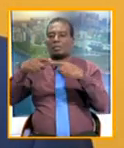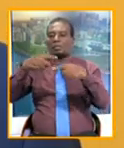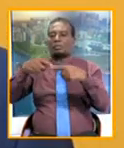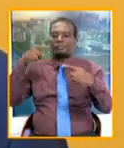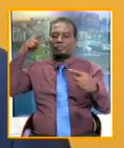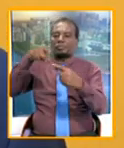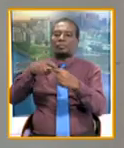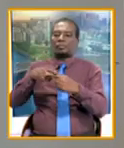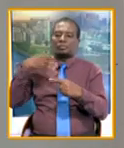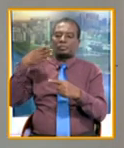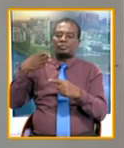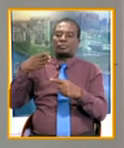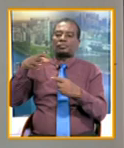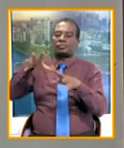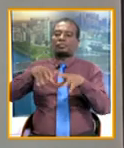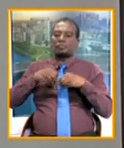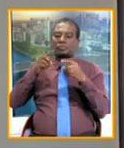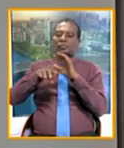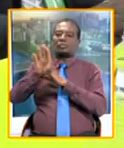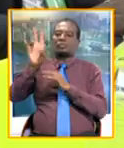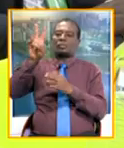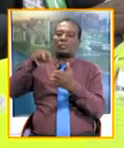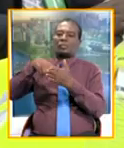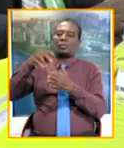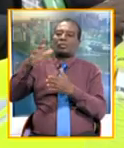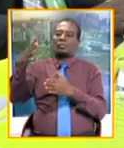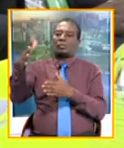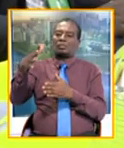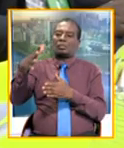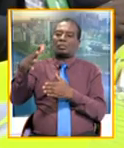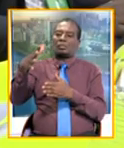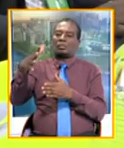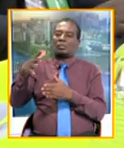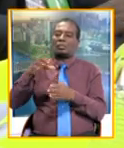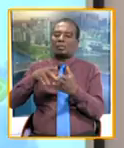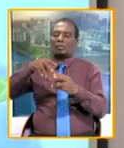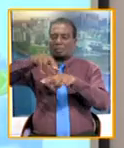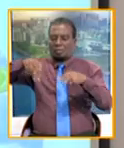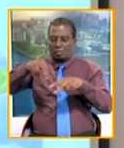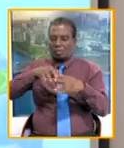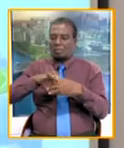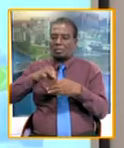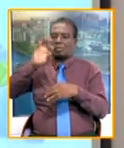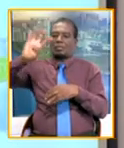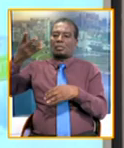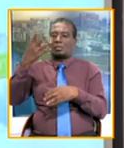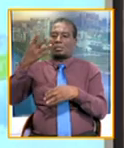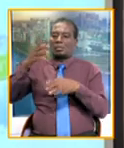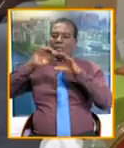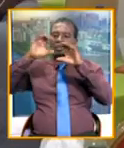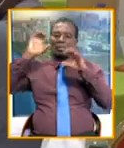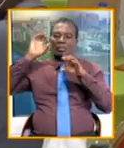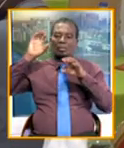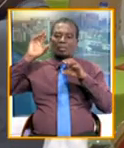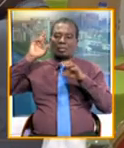désirés de la nation. Adoptée en 2015, l'étude nationale prospective Côte d'Ivoire 2040 est la quatrième de l'histoire du